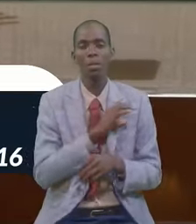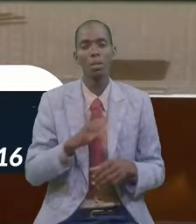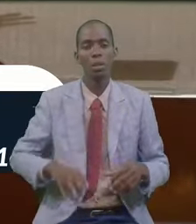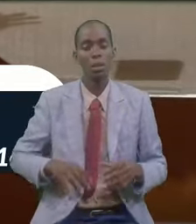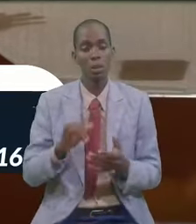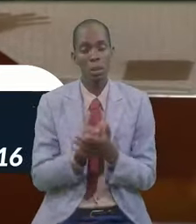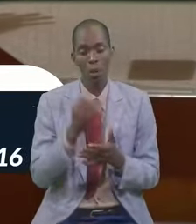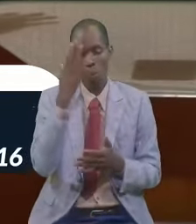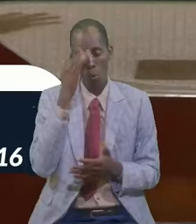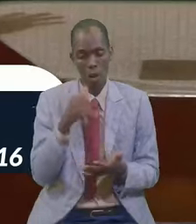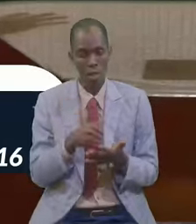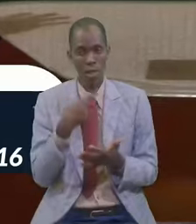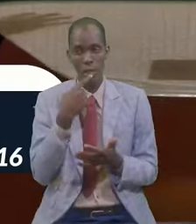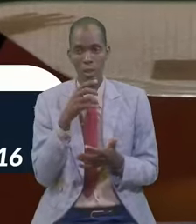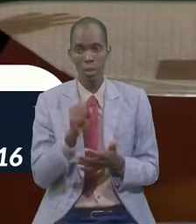et que